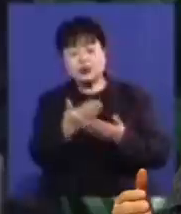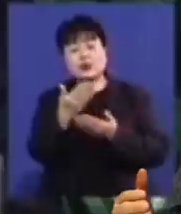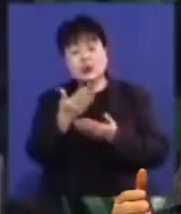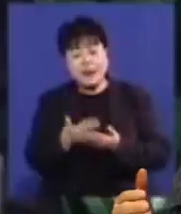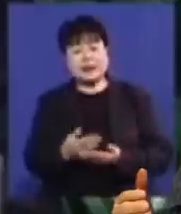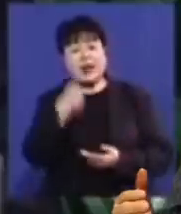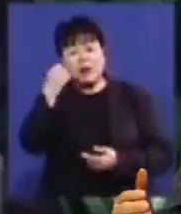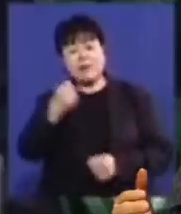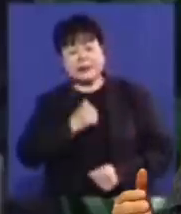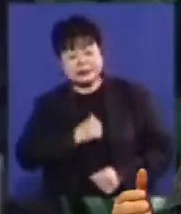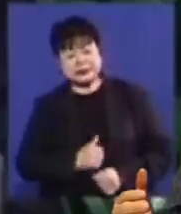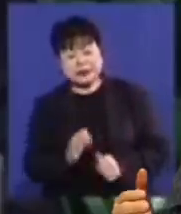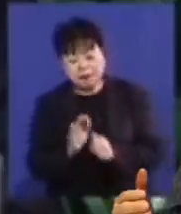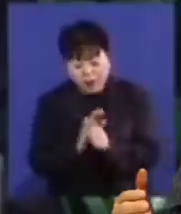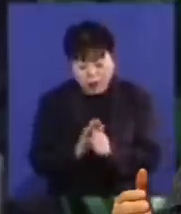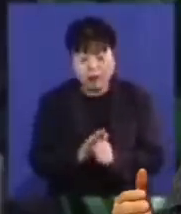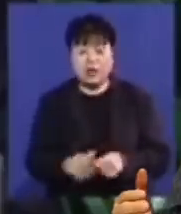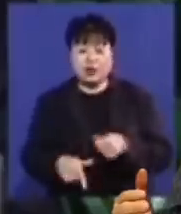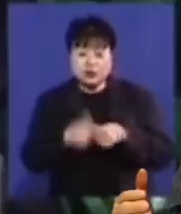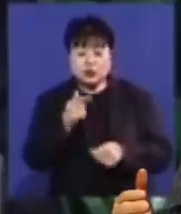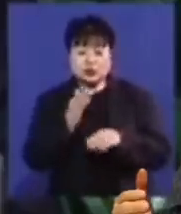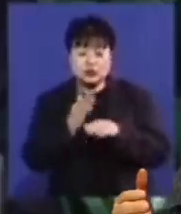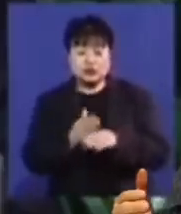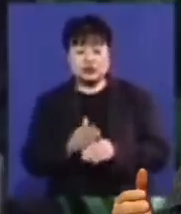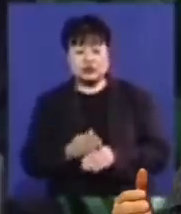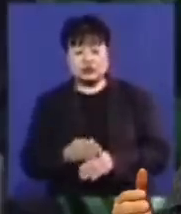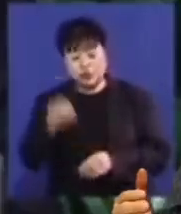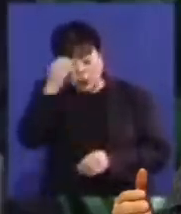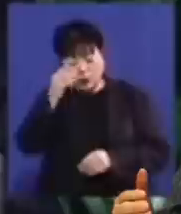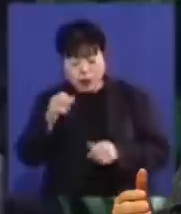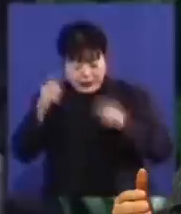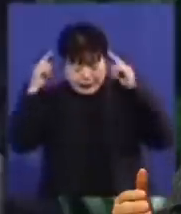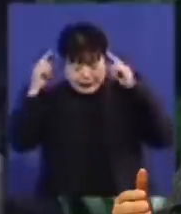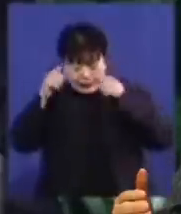받아들이고 초등학교, 중학교, 고등학교, 대학까지